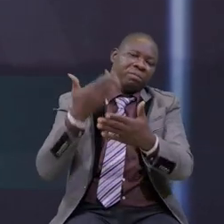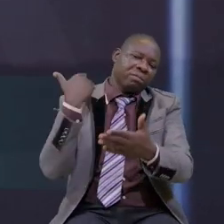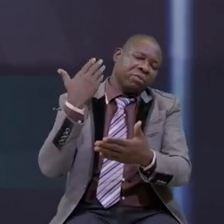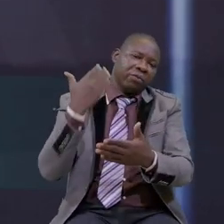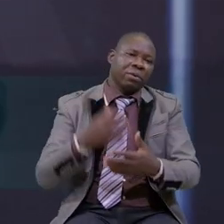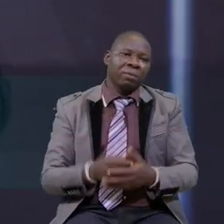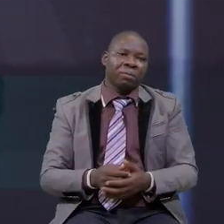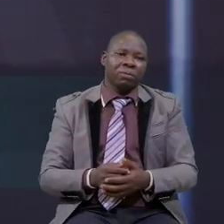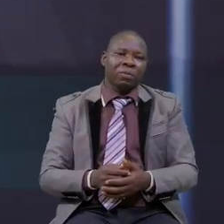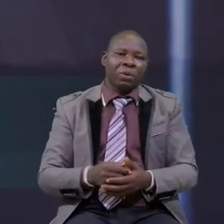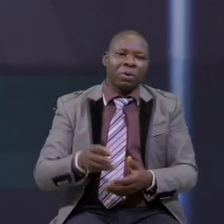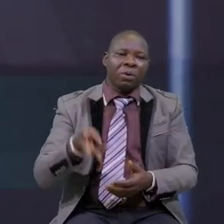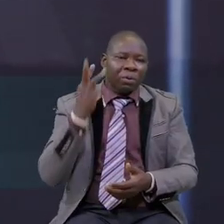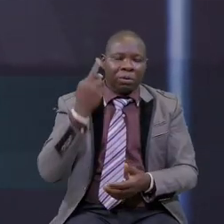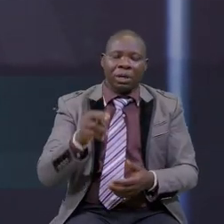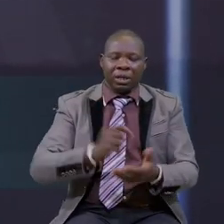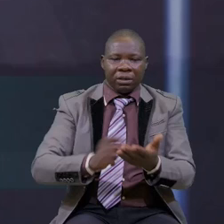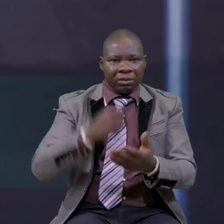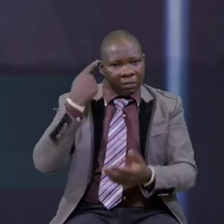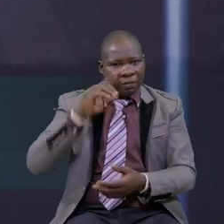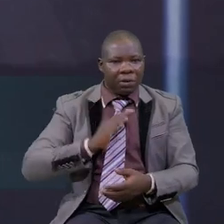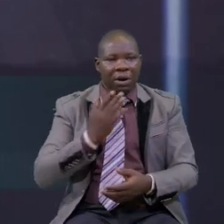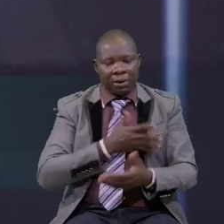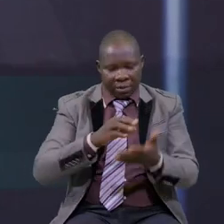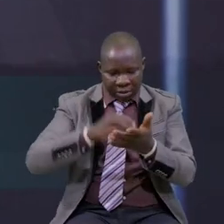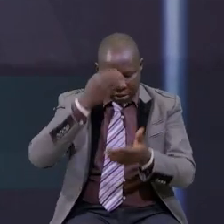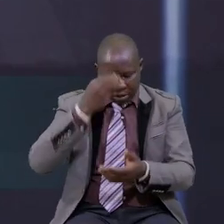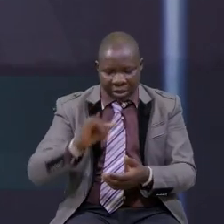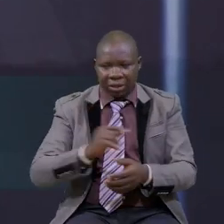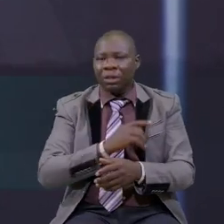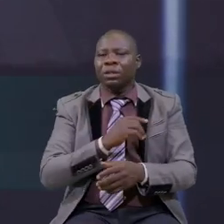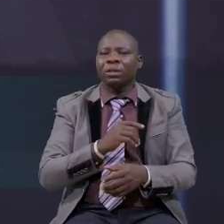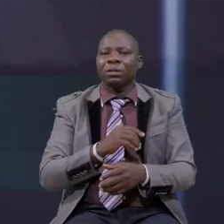4. Voyons ce que la Bible nous déclare.